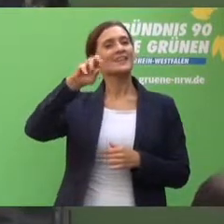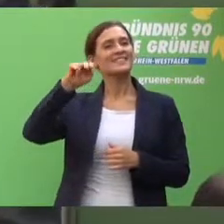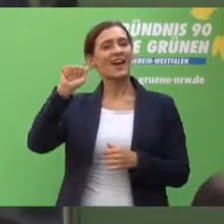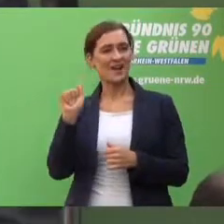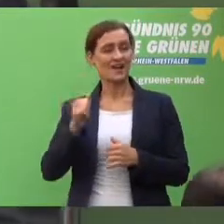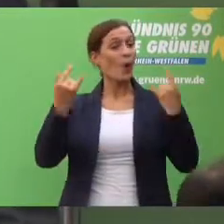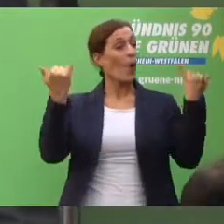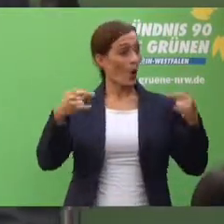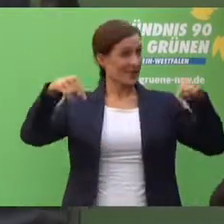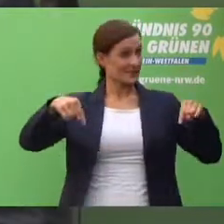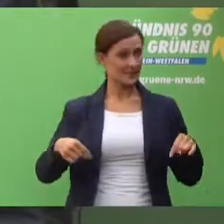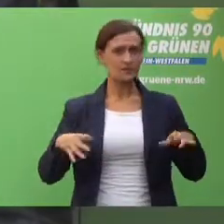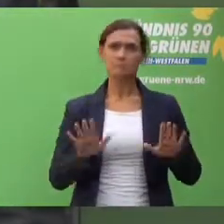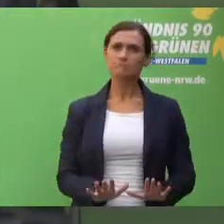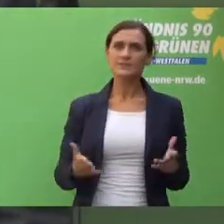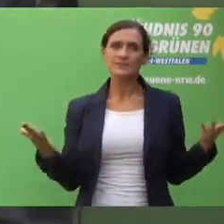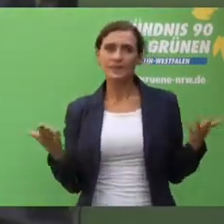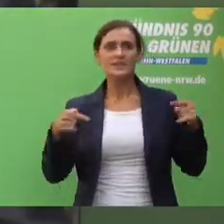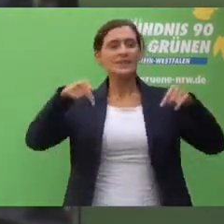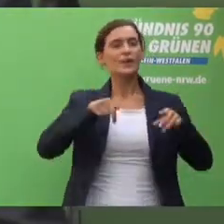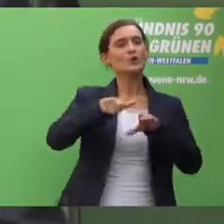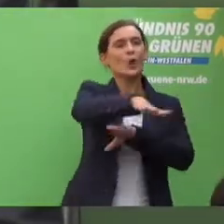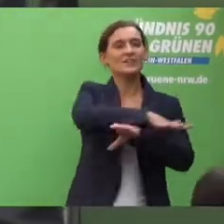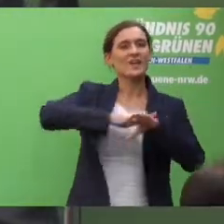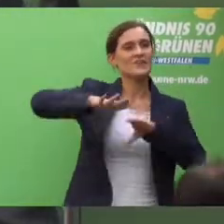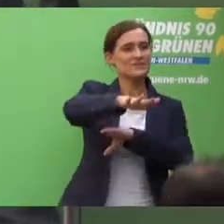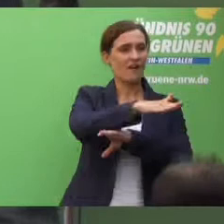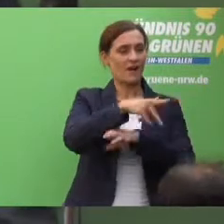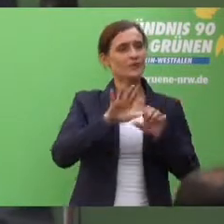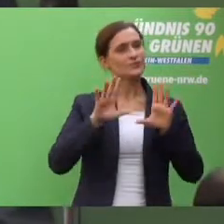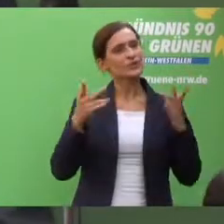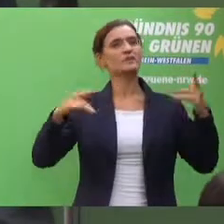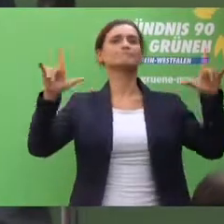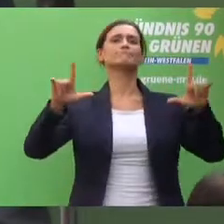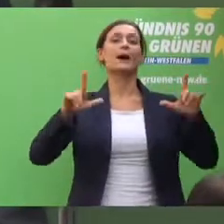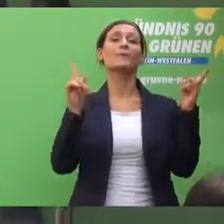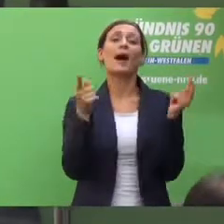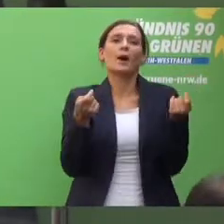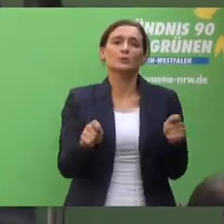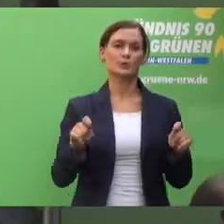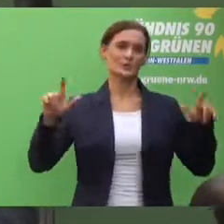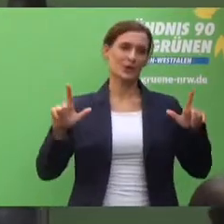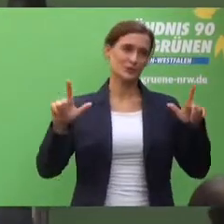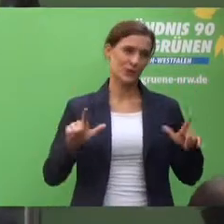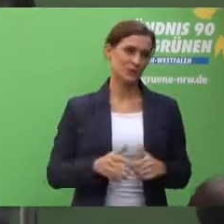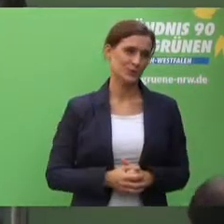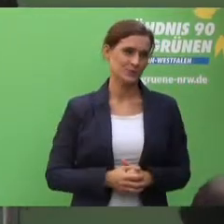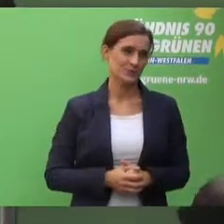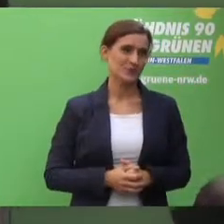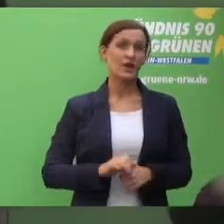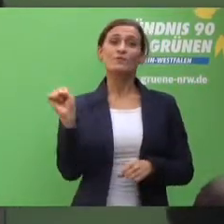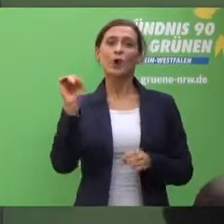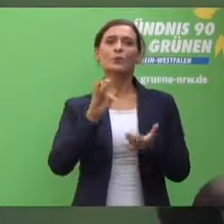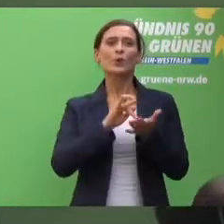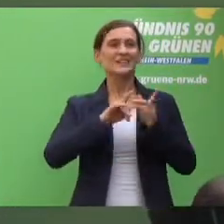hier unsere nordrhein-westfälische Abschlussveranstaltung. Die hat ja eine